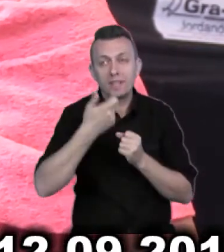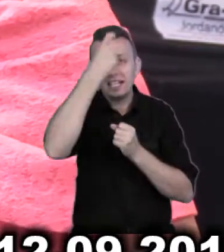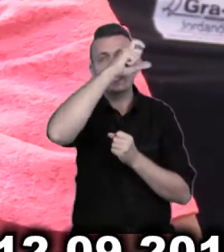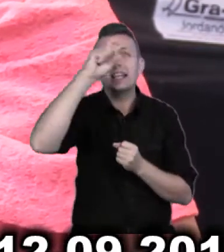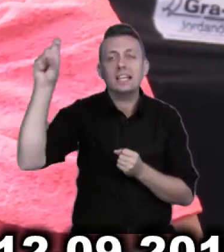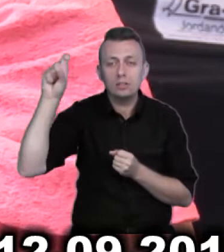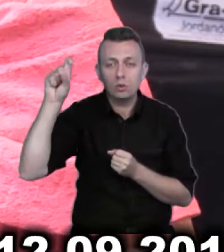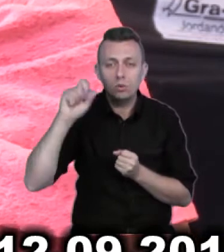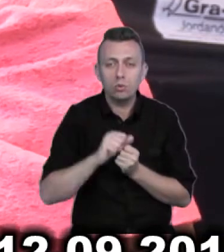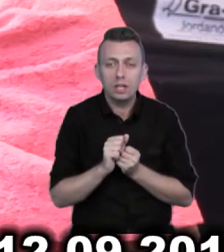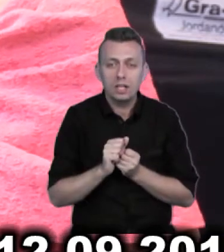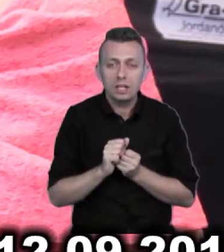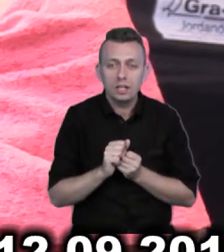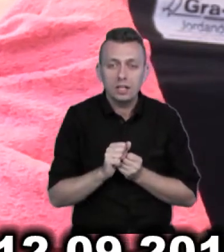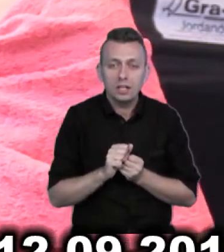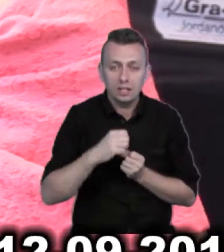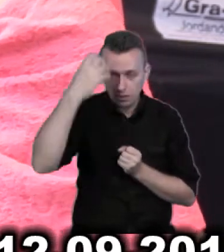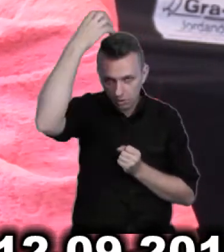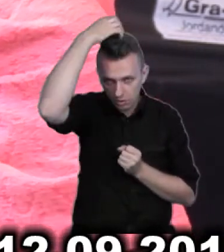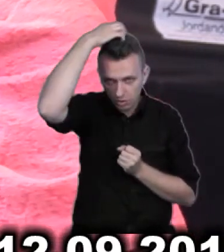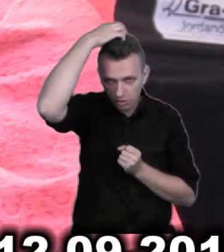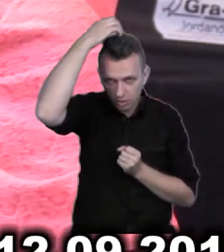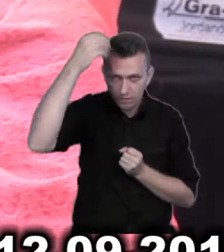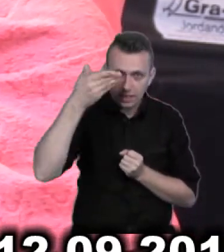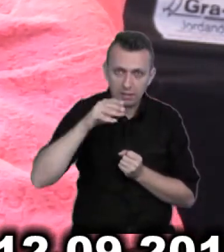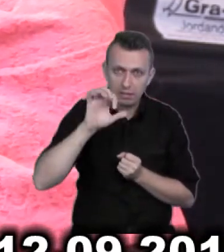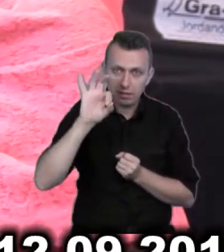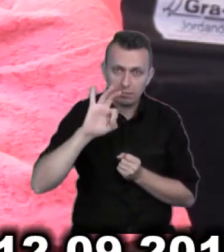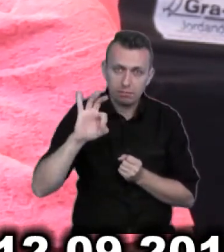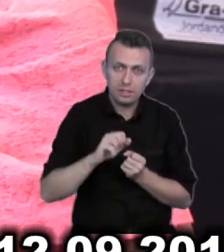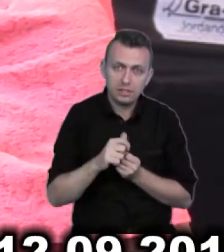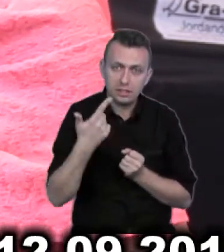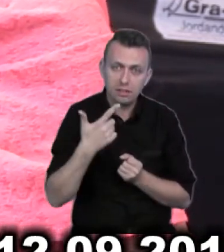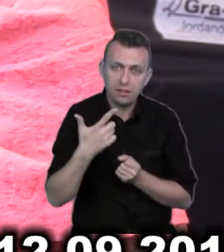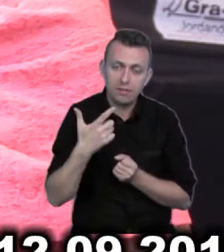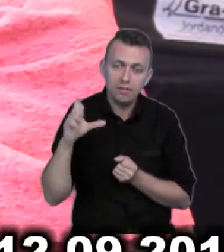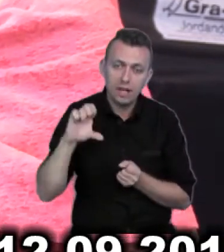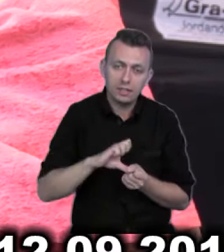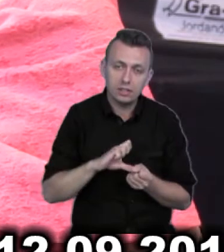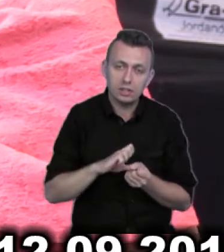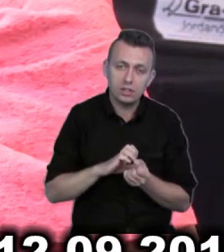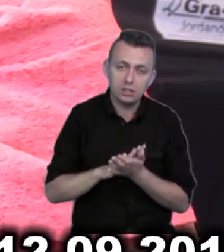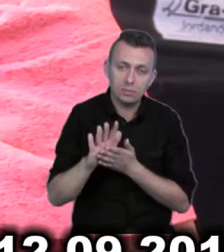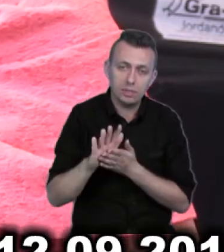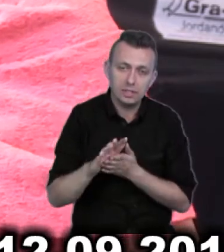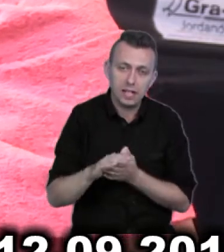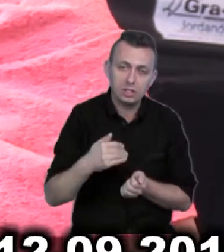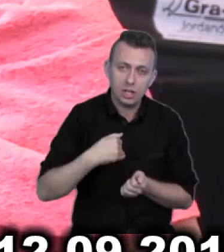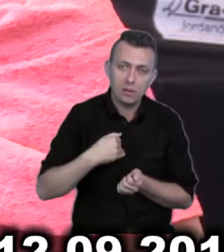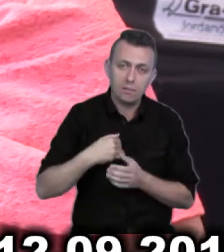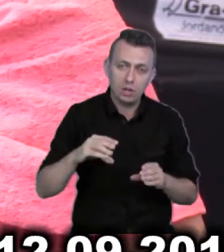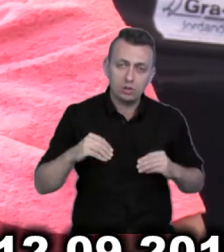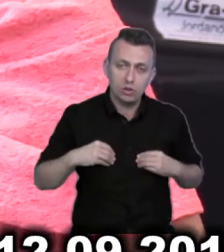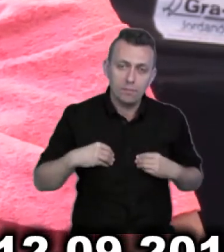wtedy ucieszyłam, że ta wielka przygoda życia otwiera się właśnie przede mną. I drodzy Państwo, chyba nie mogłam być wtedy w większym